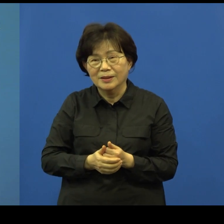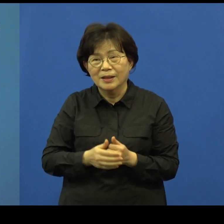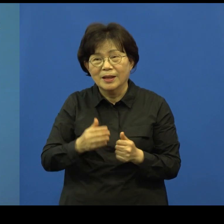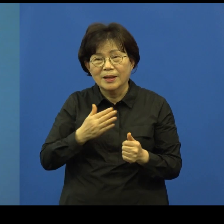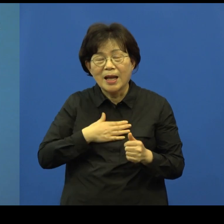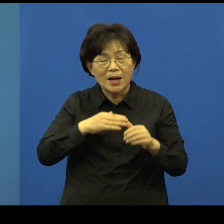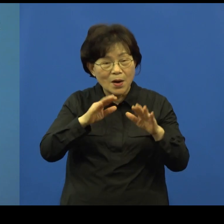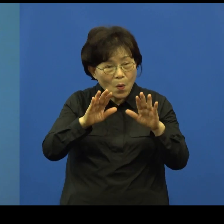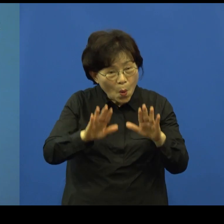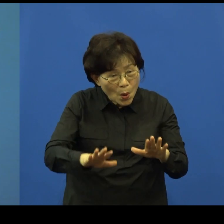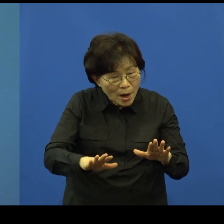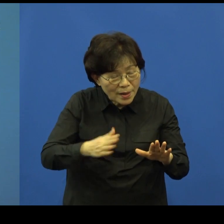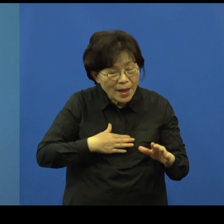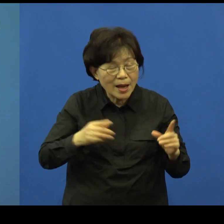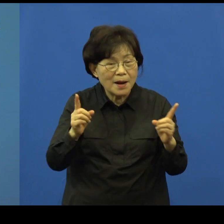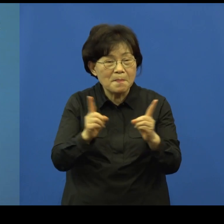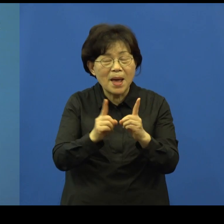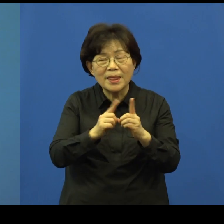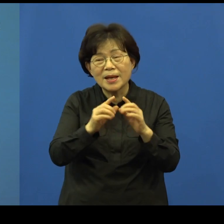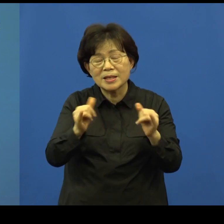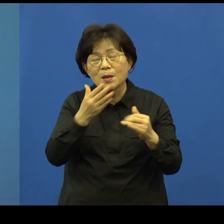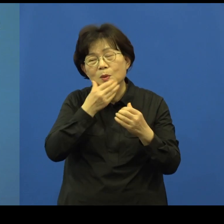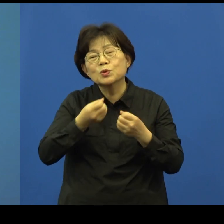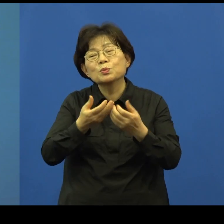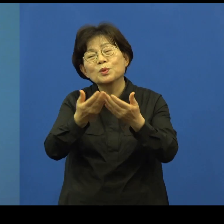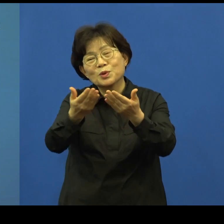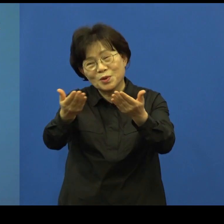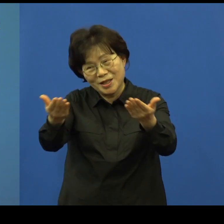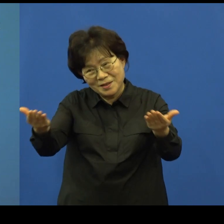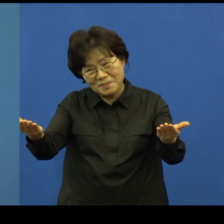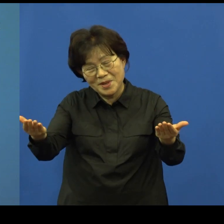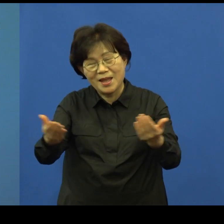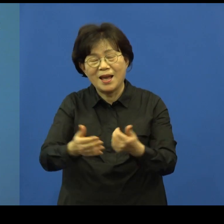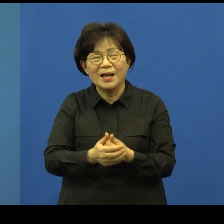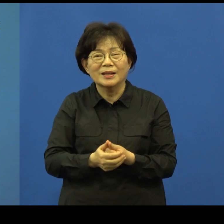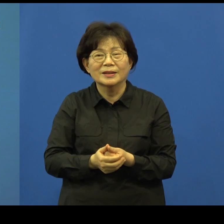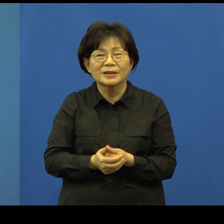나는 오늘 나를 만나는 모든 분들을 축복하겠습니다.